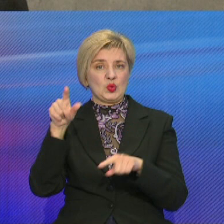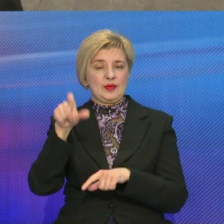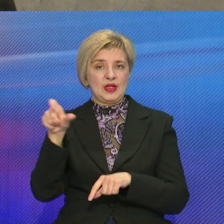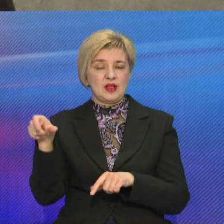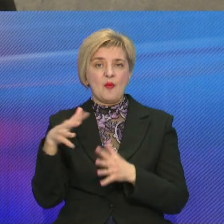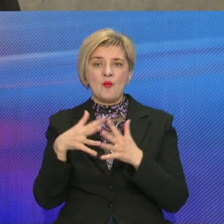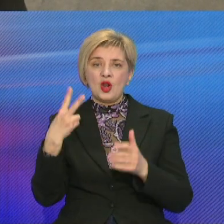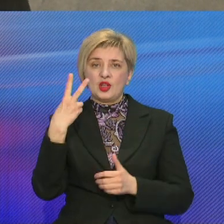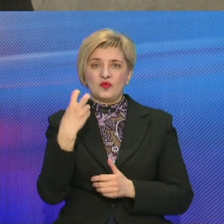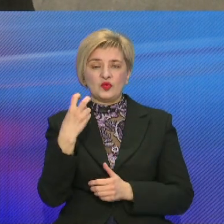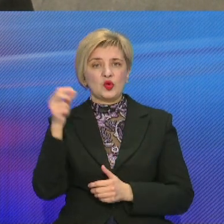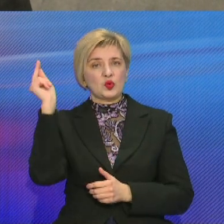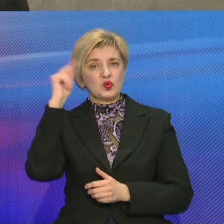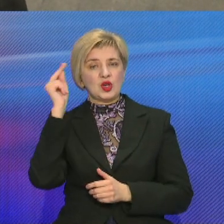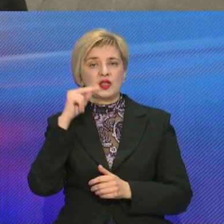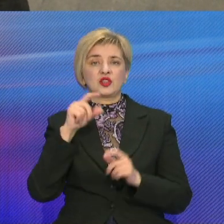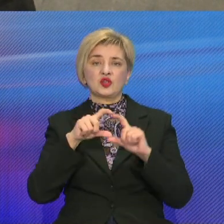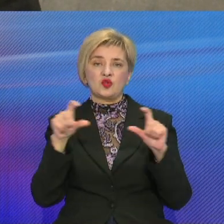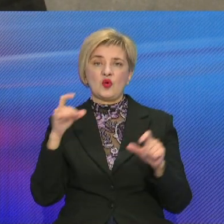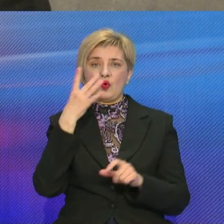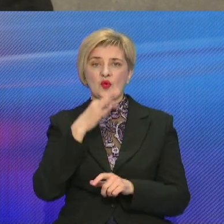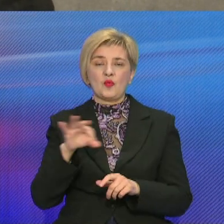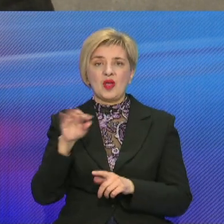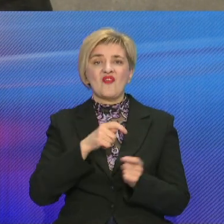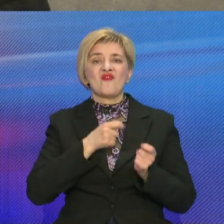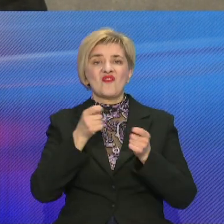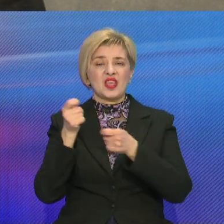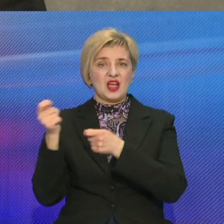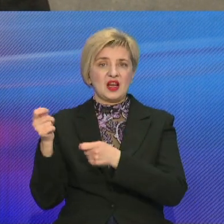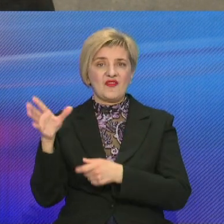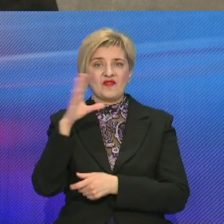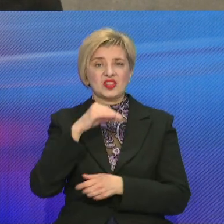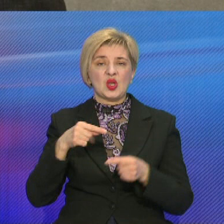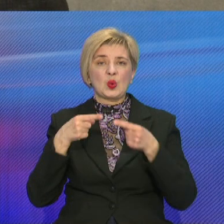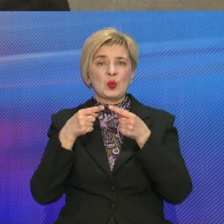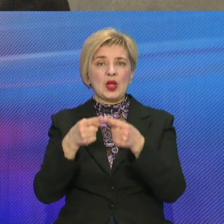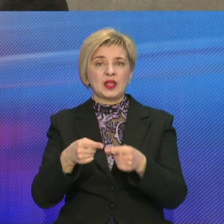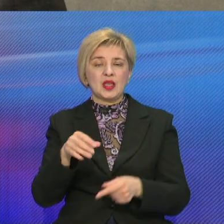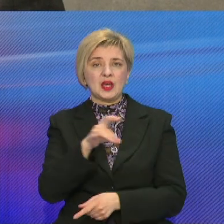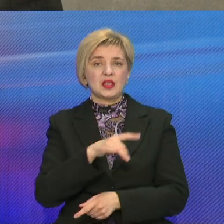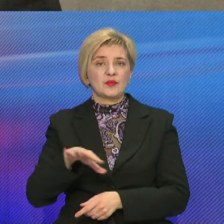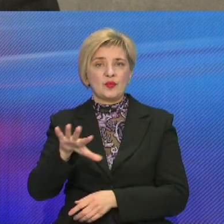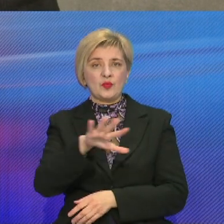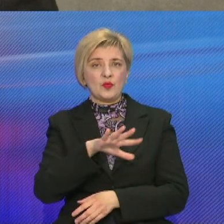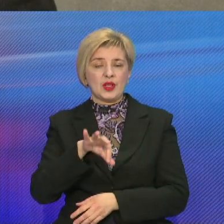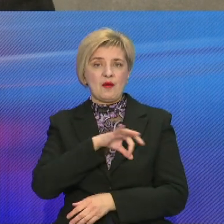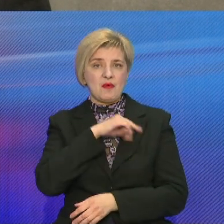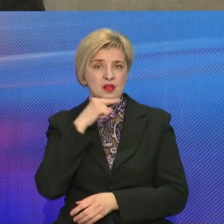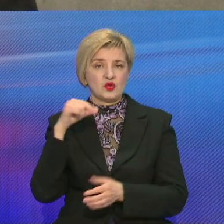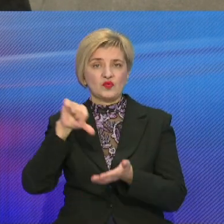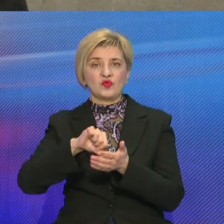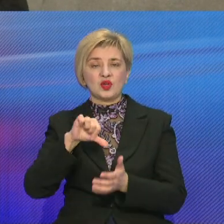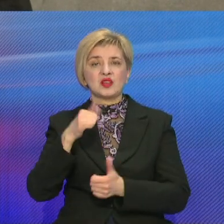школ Гродненской области выехали во все уголки Республики Беларусь для участия в турах республиканской олимпиады